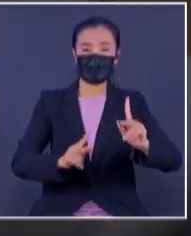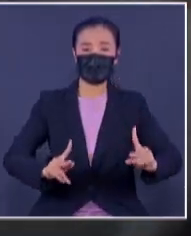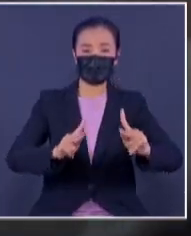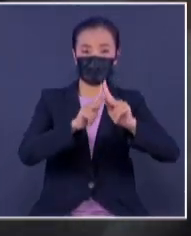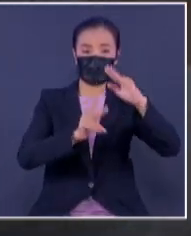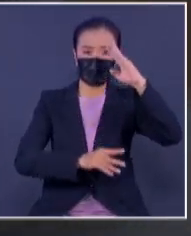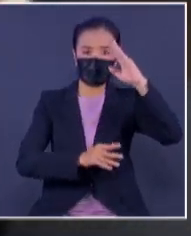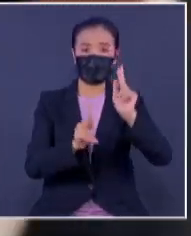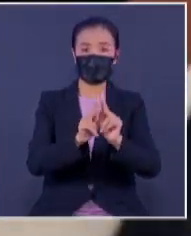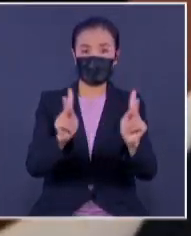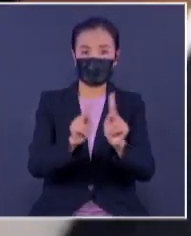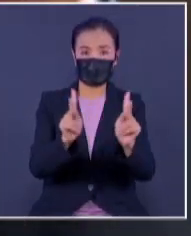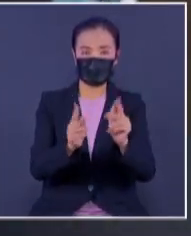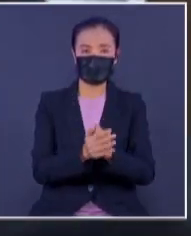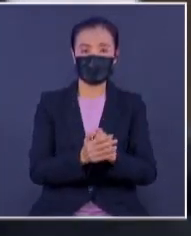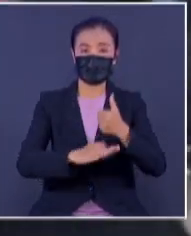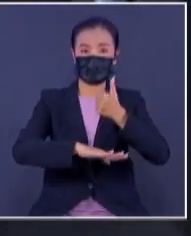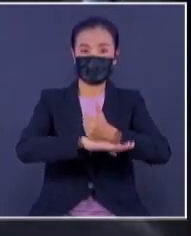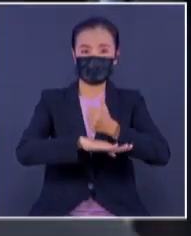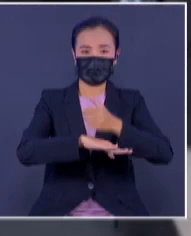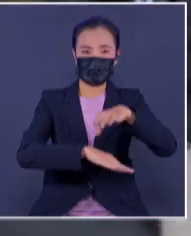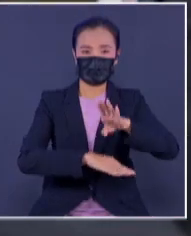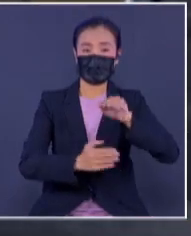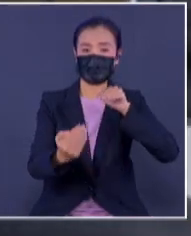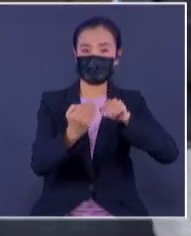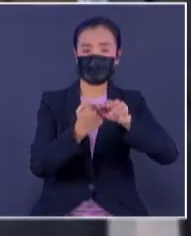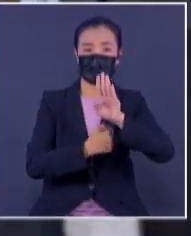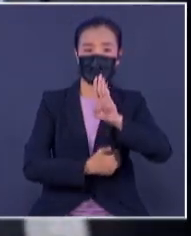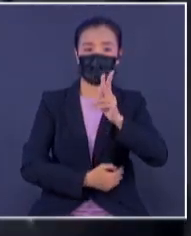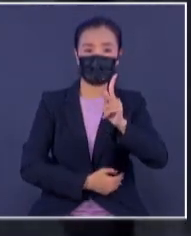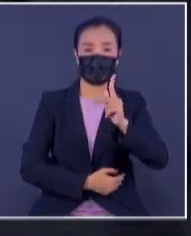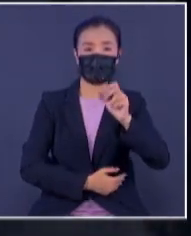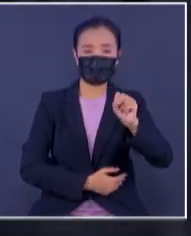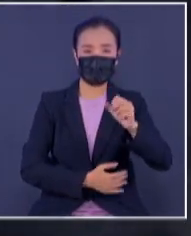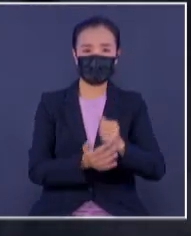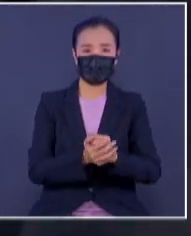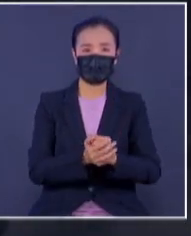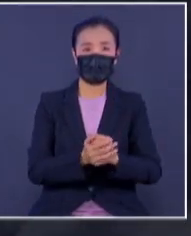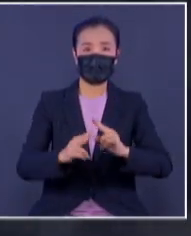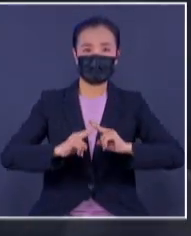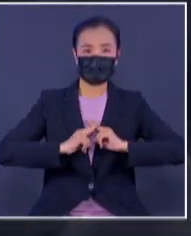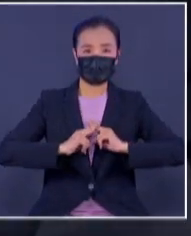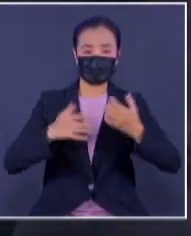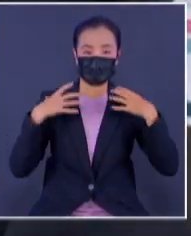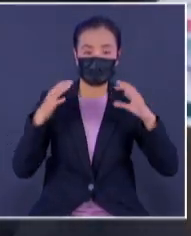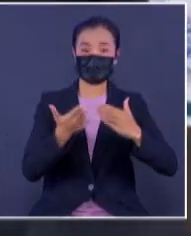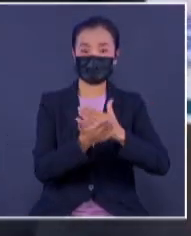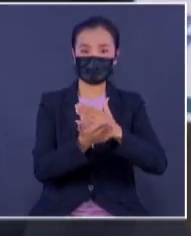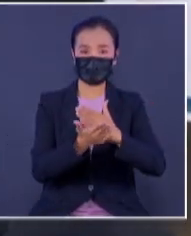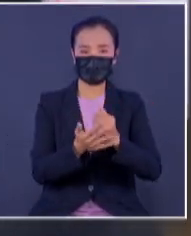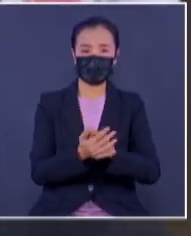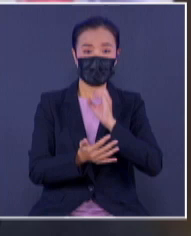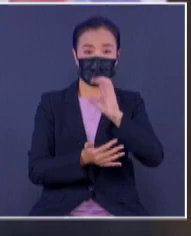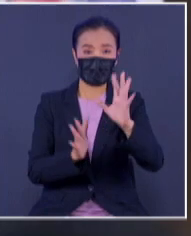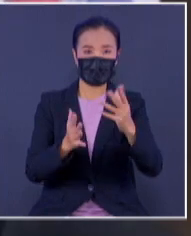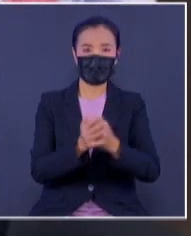แล้วก็กรรมการหรือว่าเป็นบอร์ดของบริษัทขนส่งจำกัดหรือบขส.ด้วยซึ่งก็ถือว่าเป็นหน่วยงานรัฐวิสาหกิจในส่วนของการไม่ได้แจ้